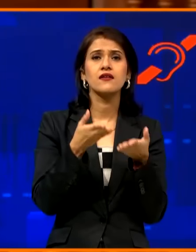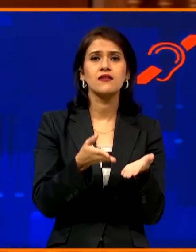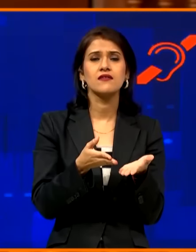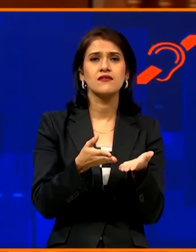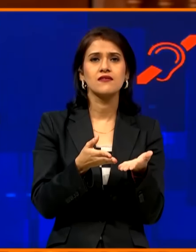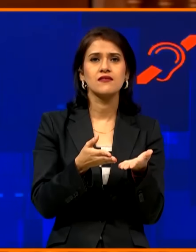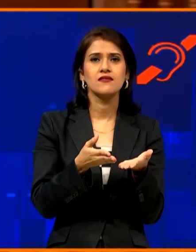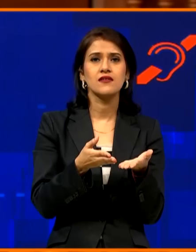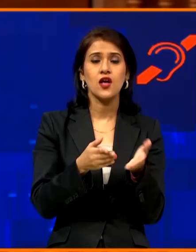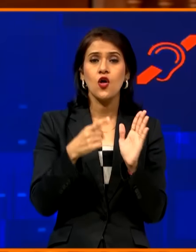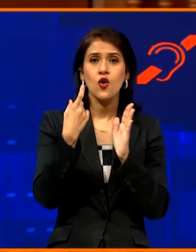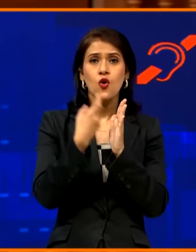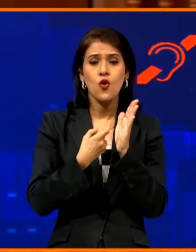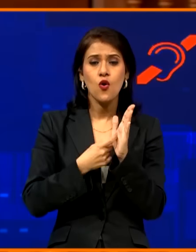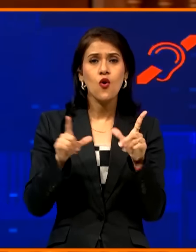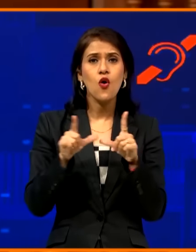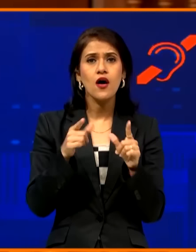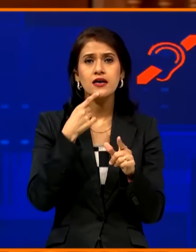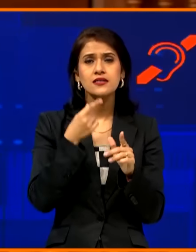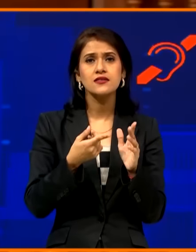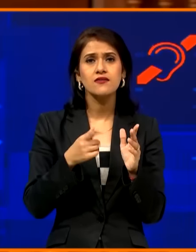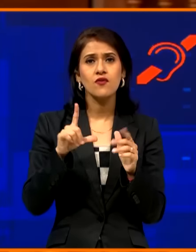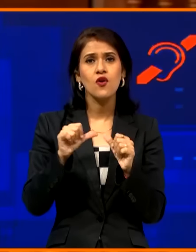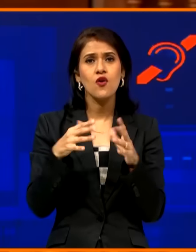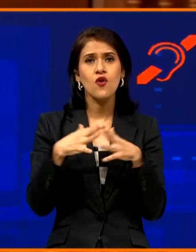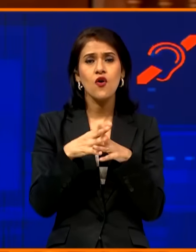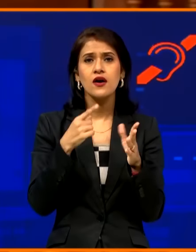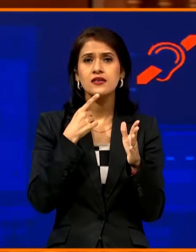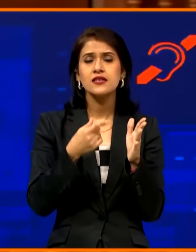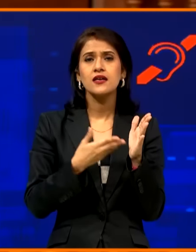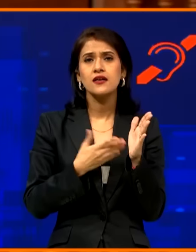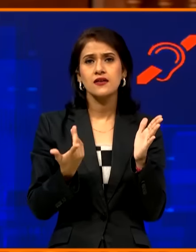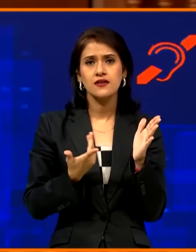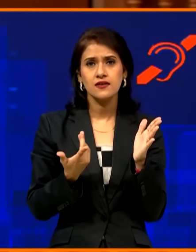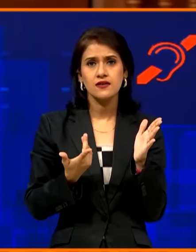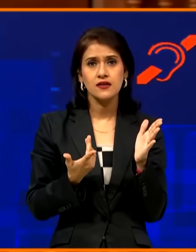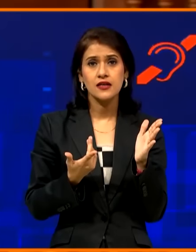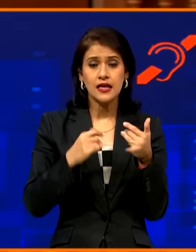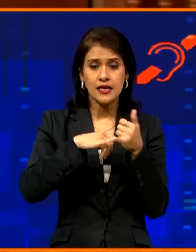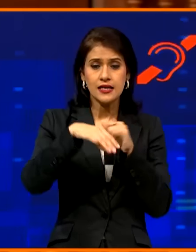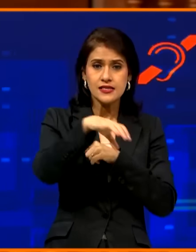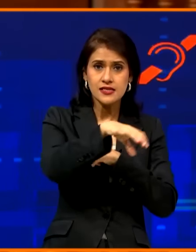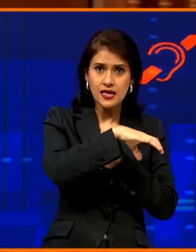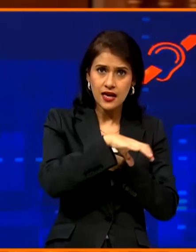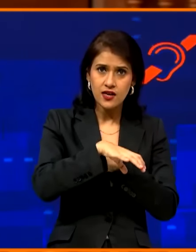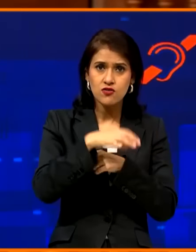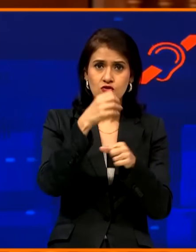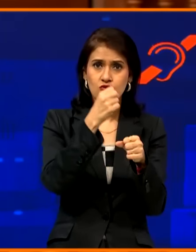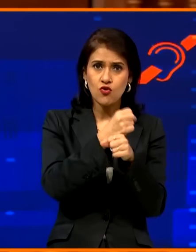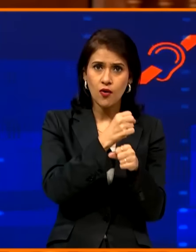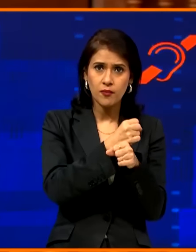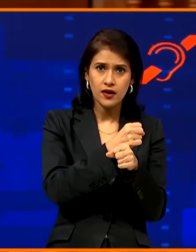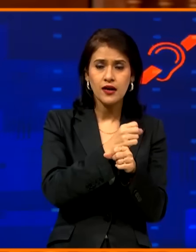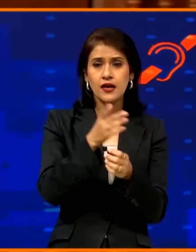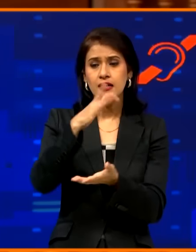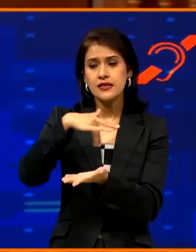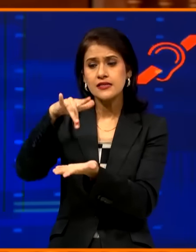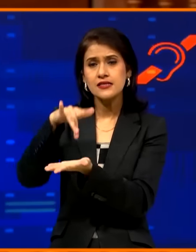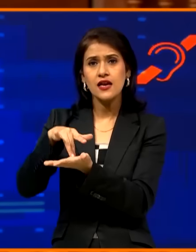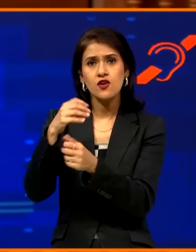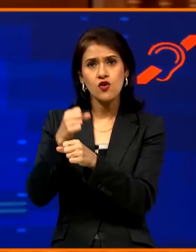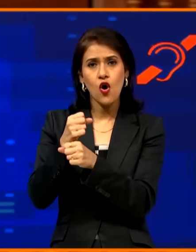कानून यह कहता है कि वक्फ बोर्ड जो बनेगा वह स्टेट गवर्नमेंट बनाएंगे और सेंट्रल वक्फ कौंसिल को बनाने के लिए सेंट्रल गवर्नमेंट का